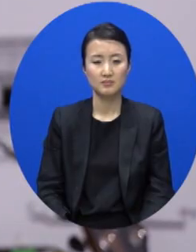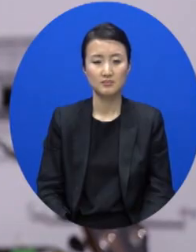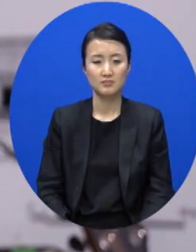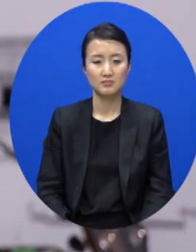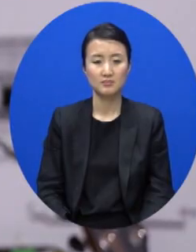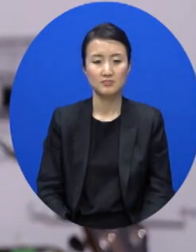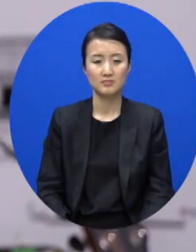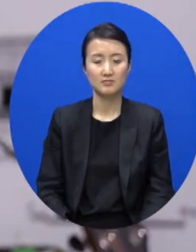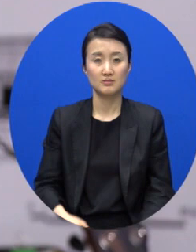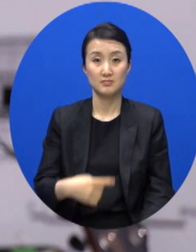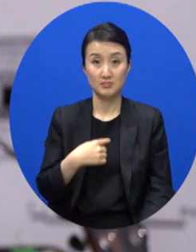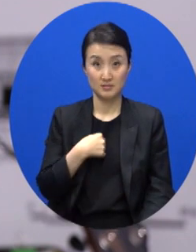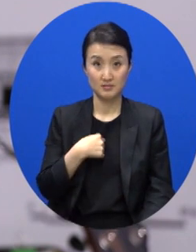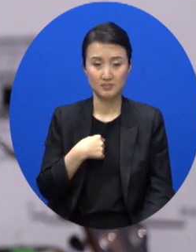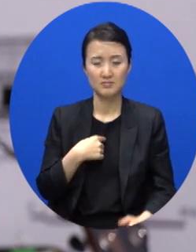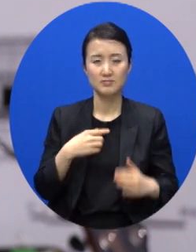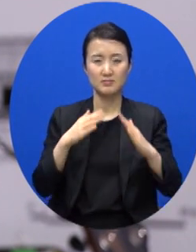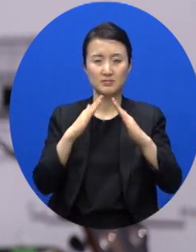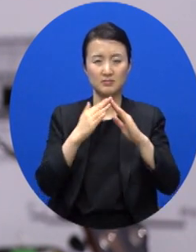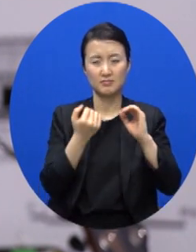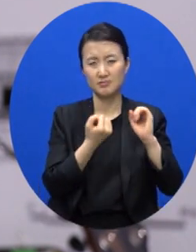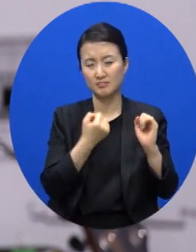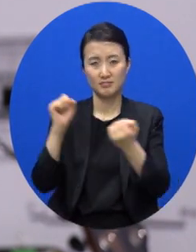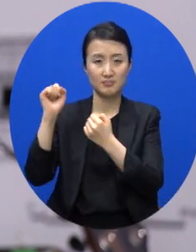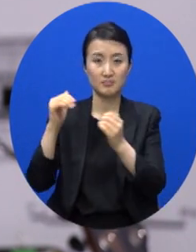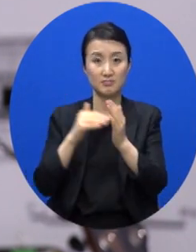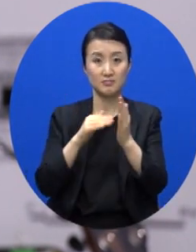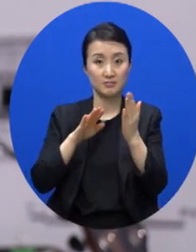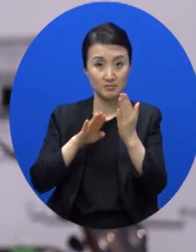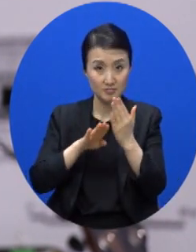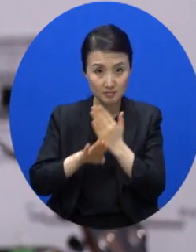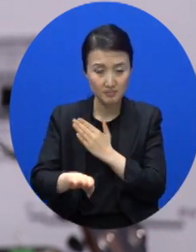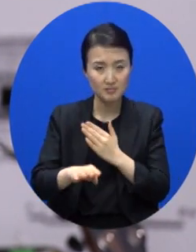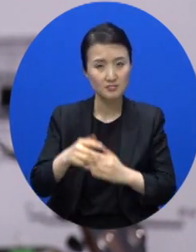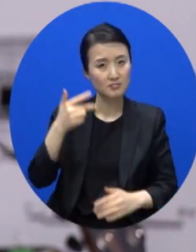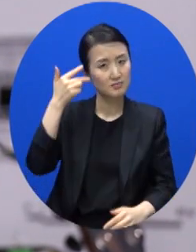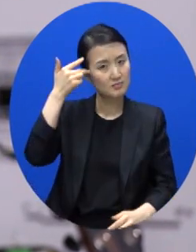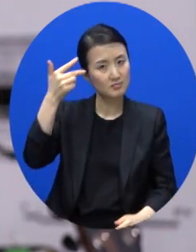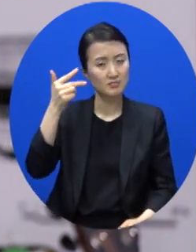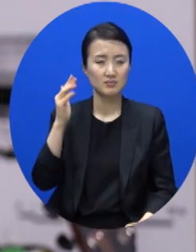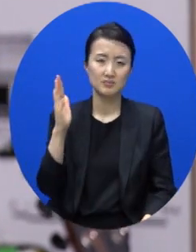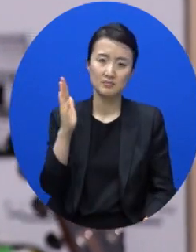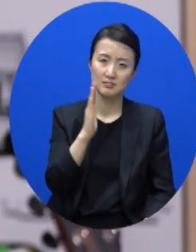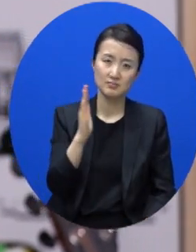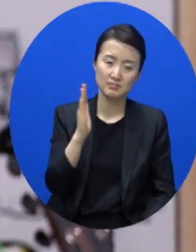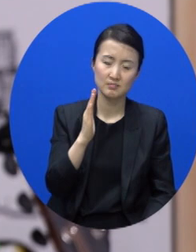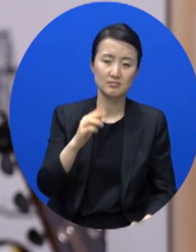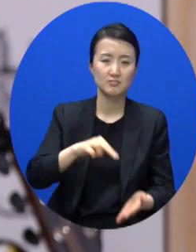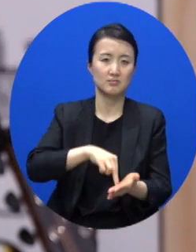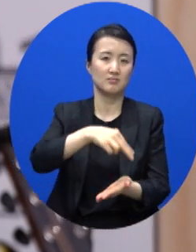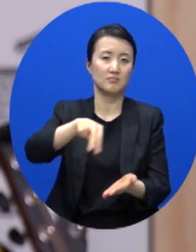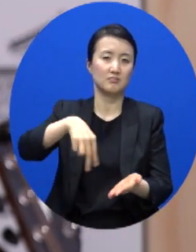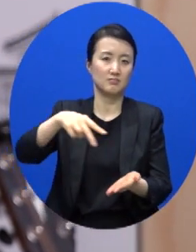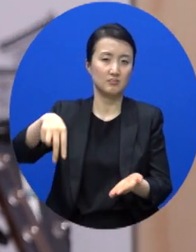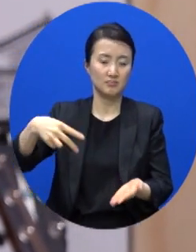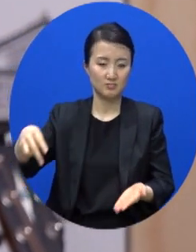그래서 제가 집을 나와서 한 일주일 정도 이래 있으니까